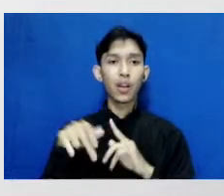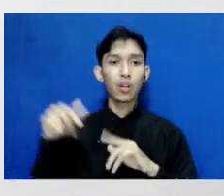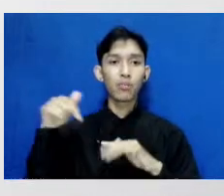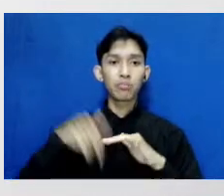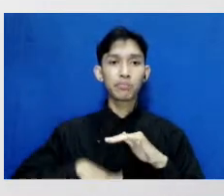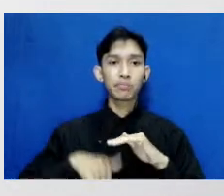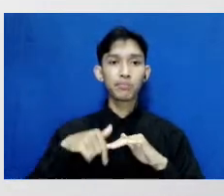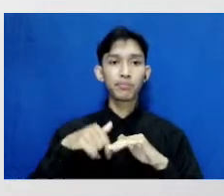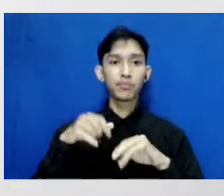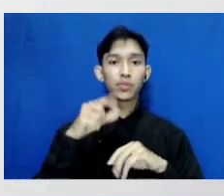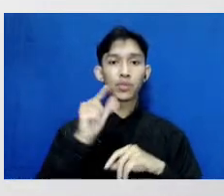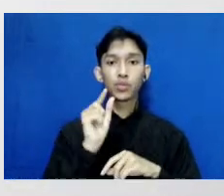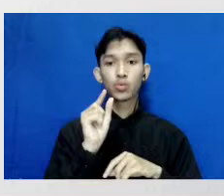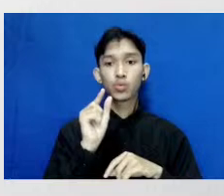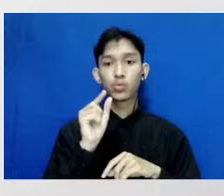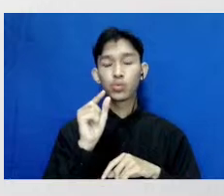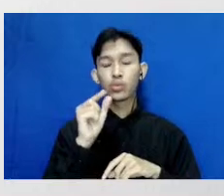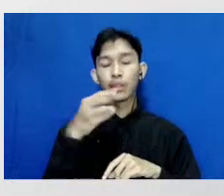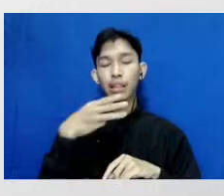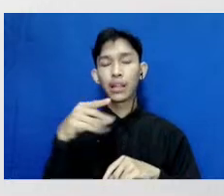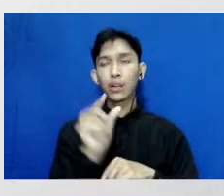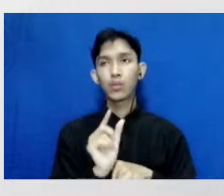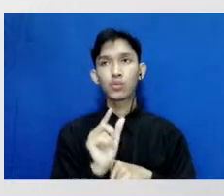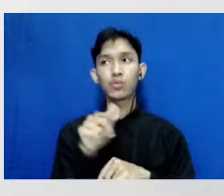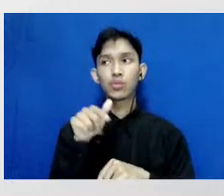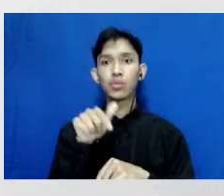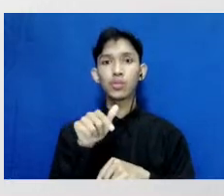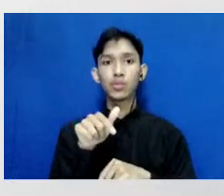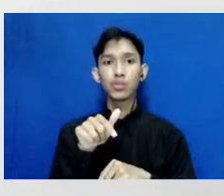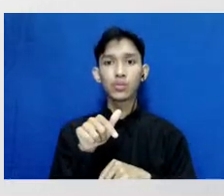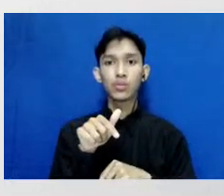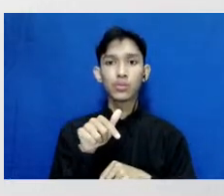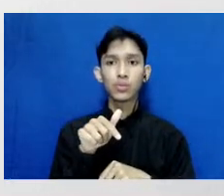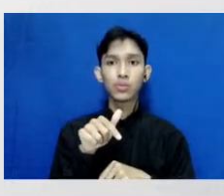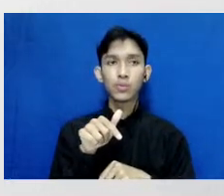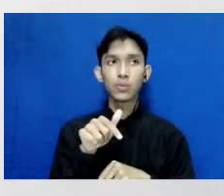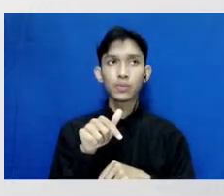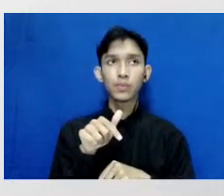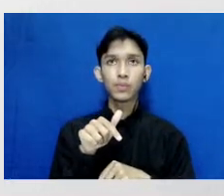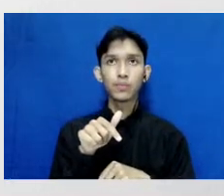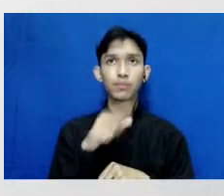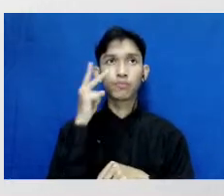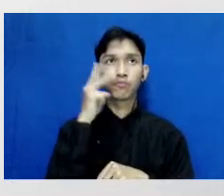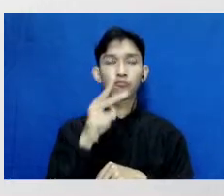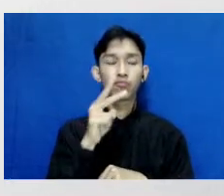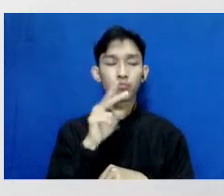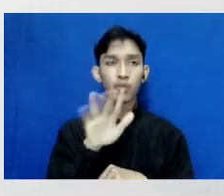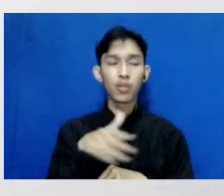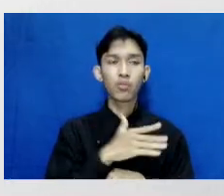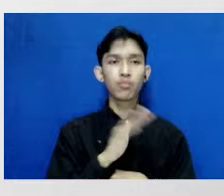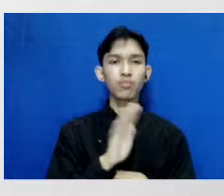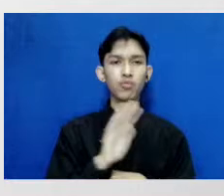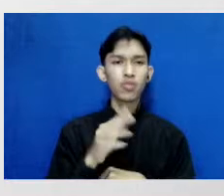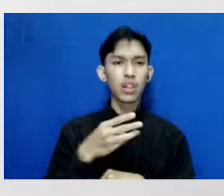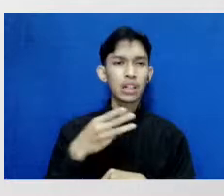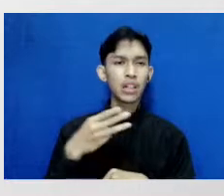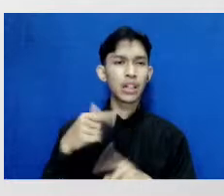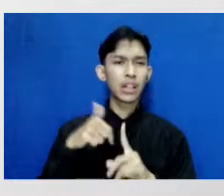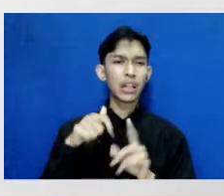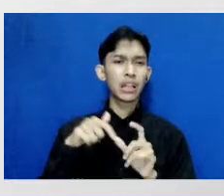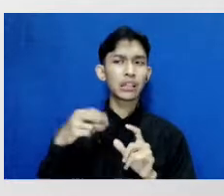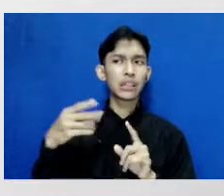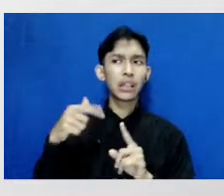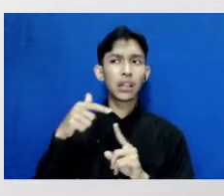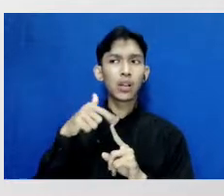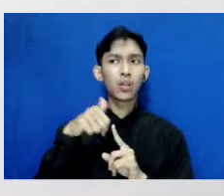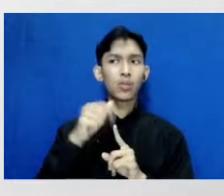Uni Eropa, mereka itu sifatnya lebih independen, dalam arti bukan eksekutif, karena di dalam